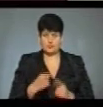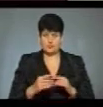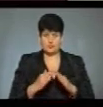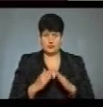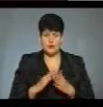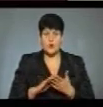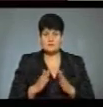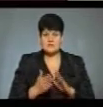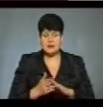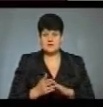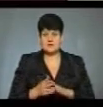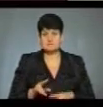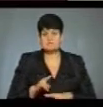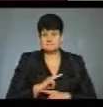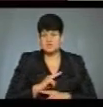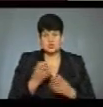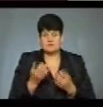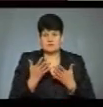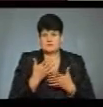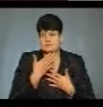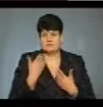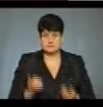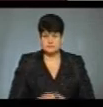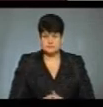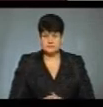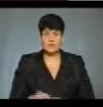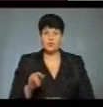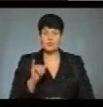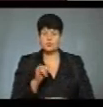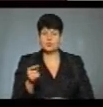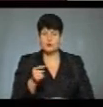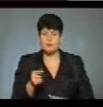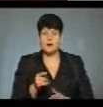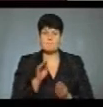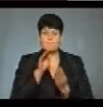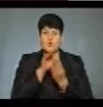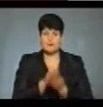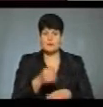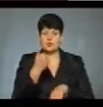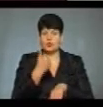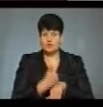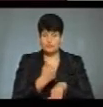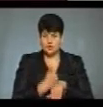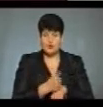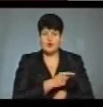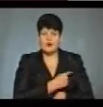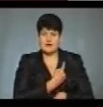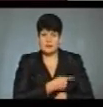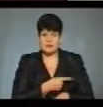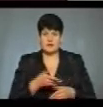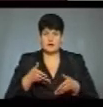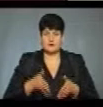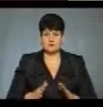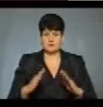людей, за її словами, ще не встановили. У Тернополі поховали головного лікаря обласного перинатального центру «Мати і дитини»